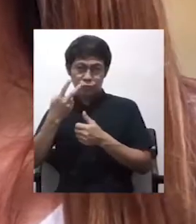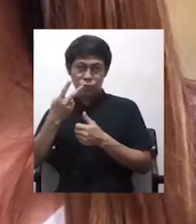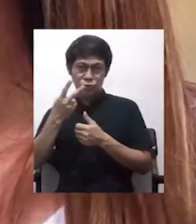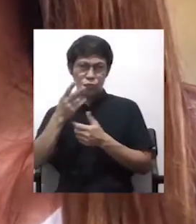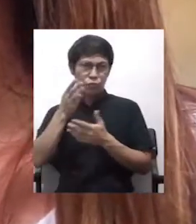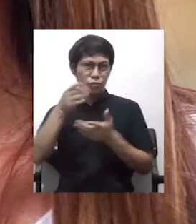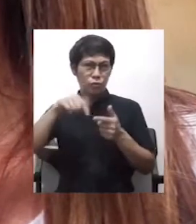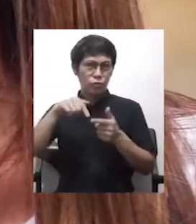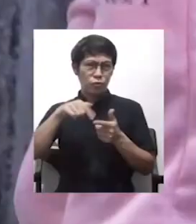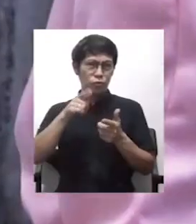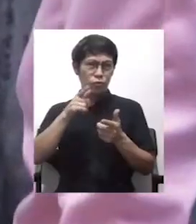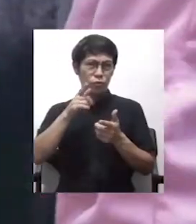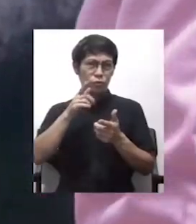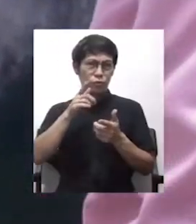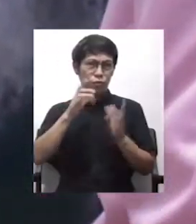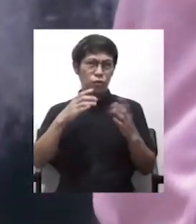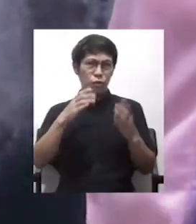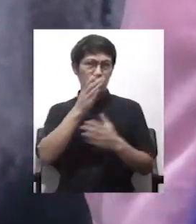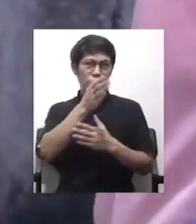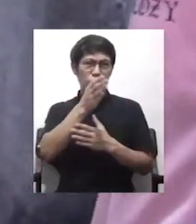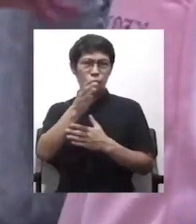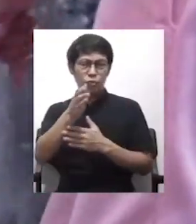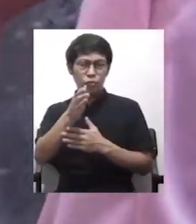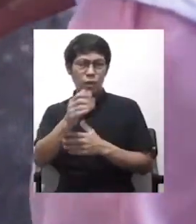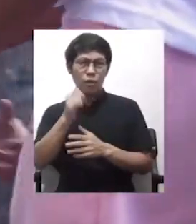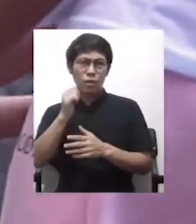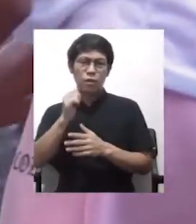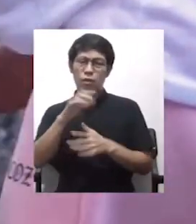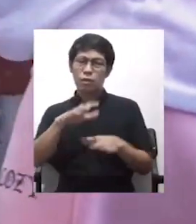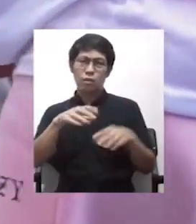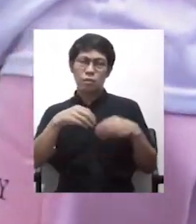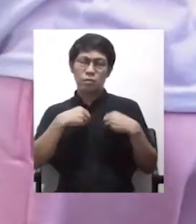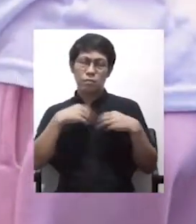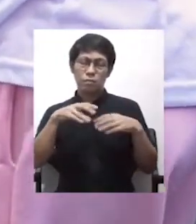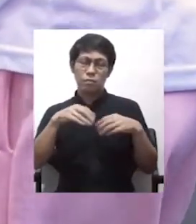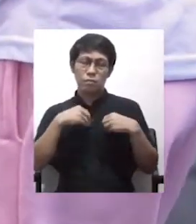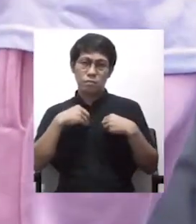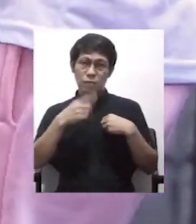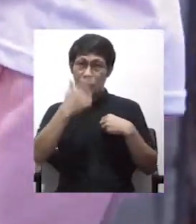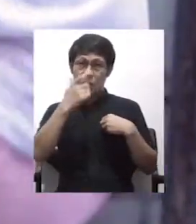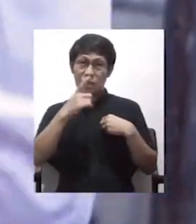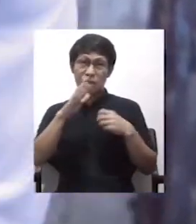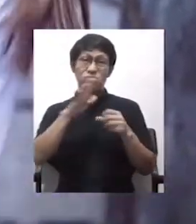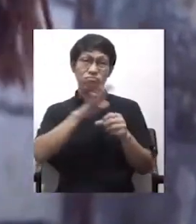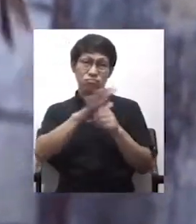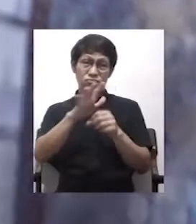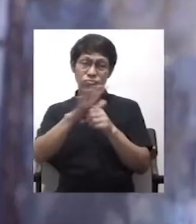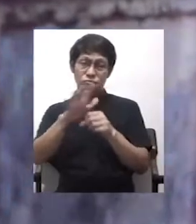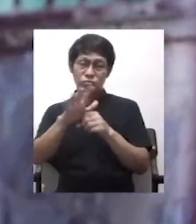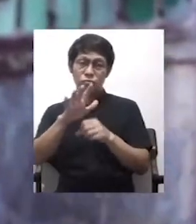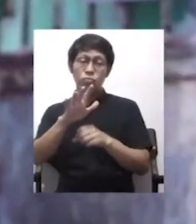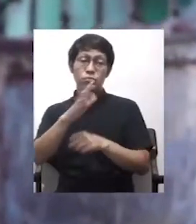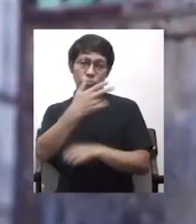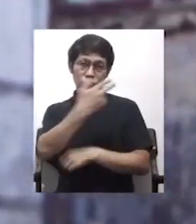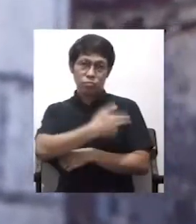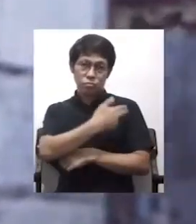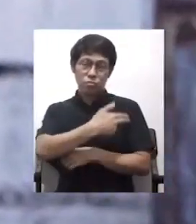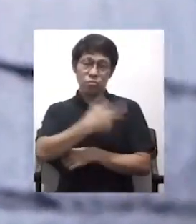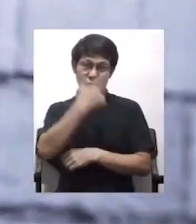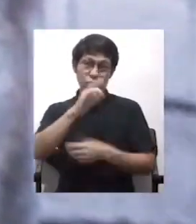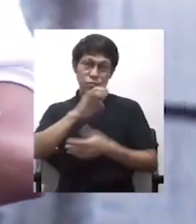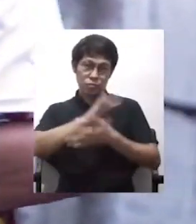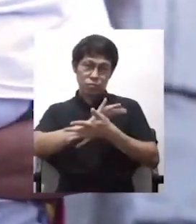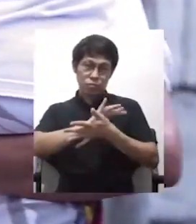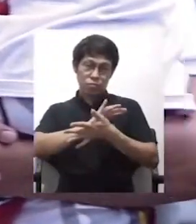sa sobrang puno ng COVID ward. Tapos umalis kami, kung paalis na kami, nasa gate na kami, sinabi